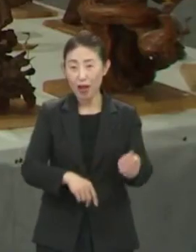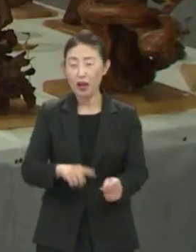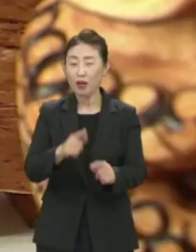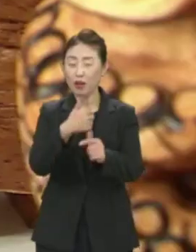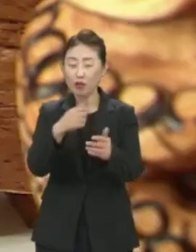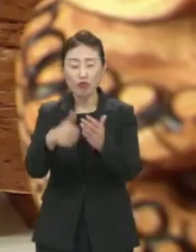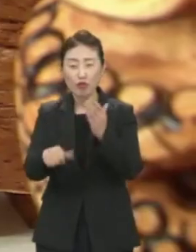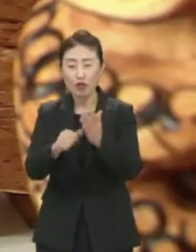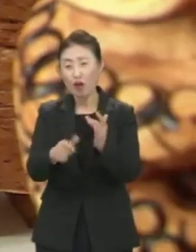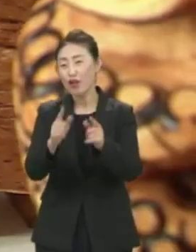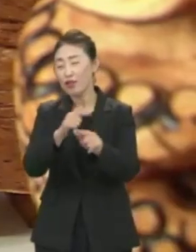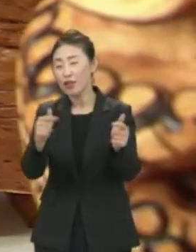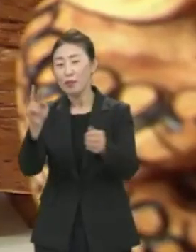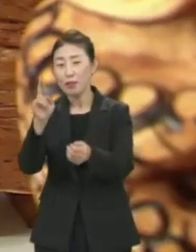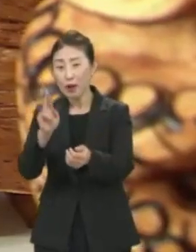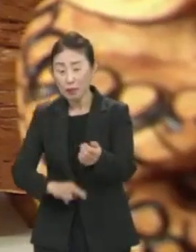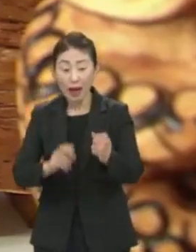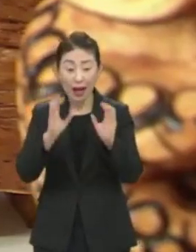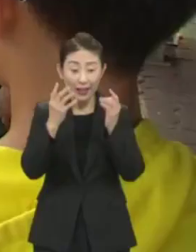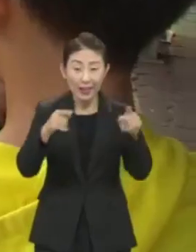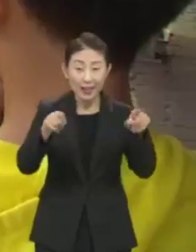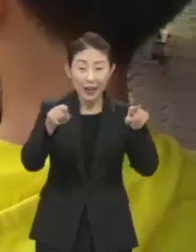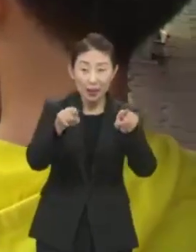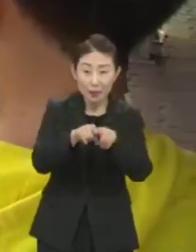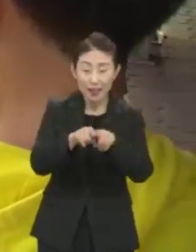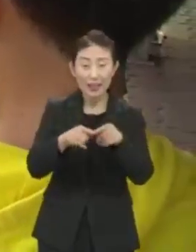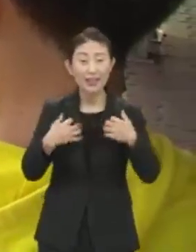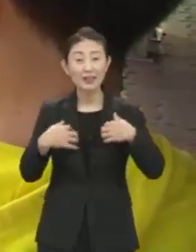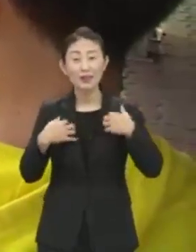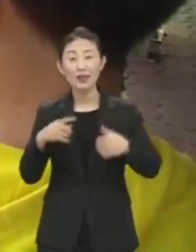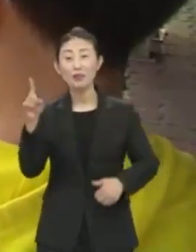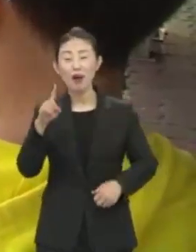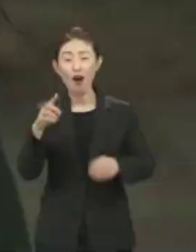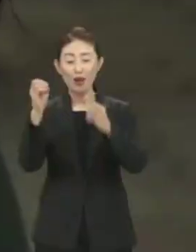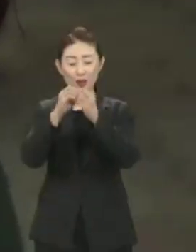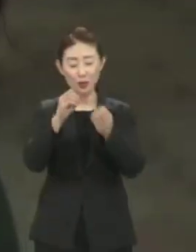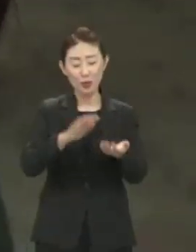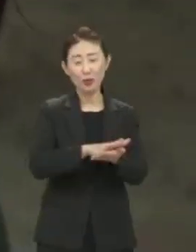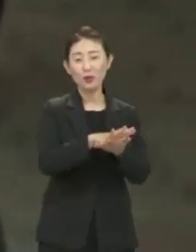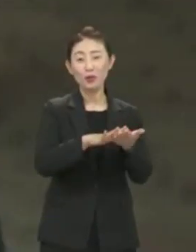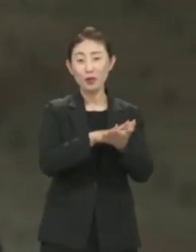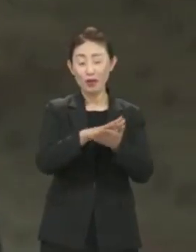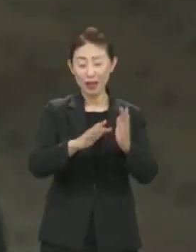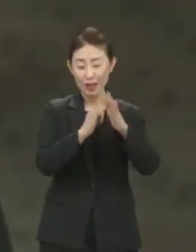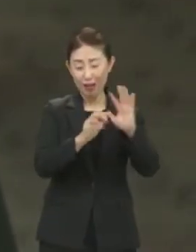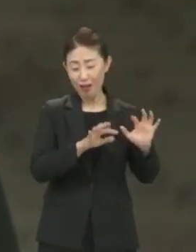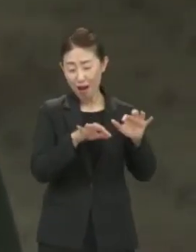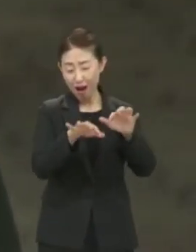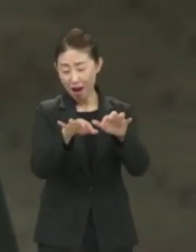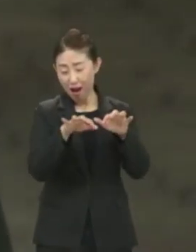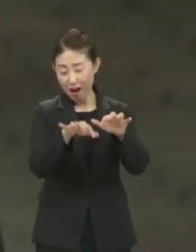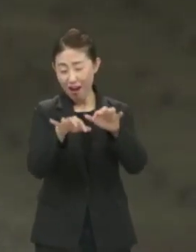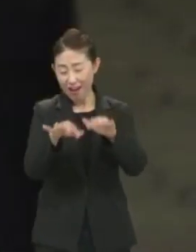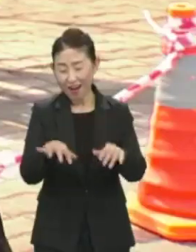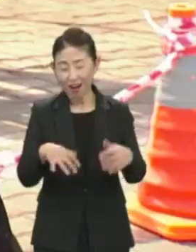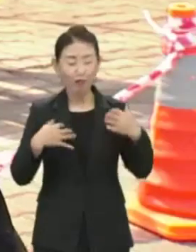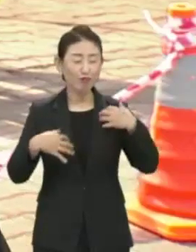전시뿐 아니라 아이들도 함께 즐길 수 있는 전통놀이 체험전도 열려 가족 단위 방문객들도 축제를